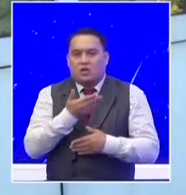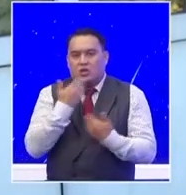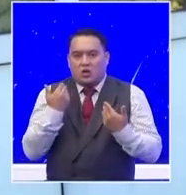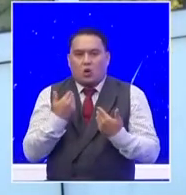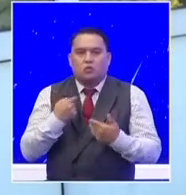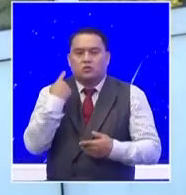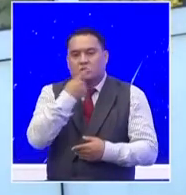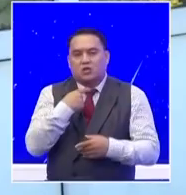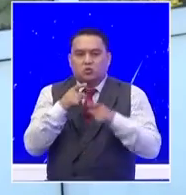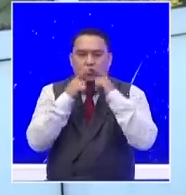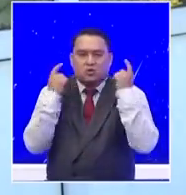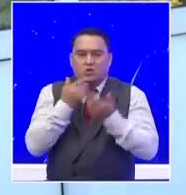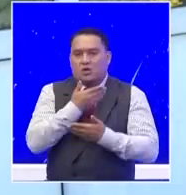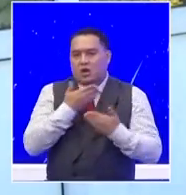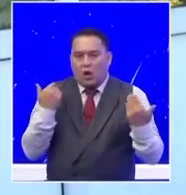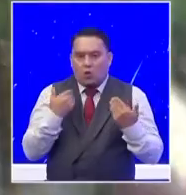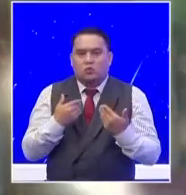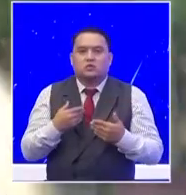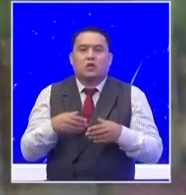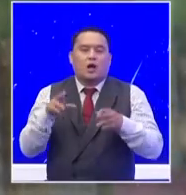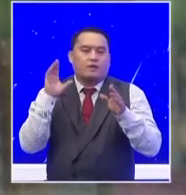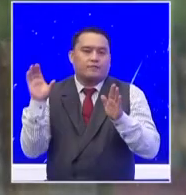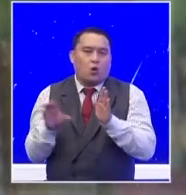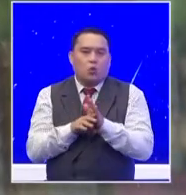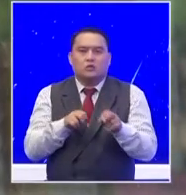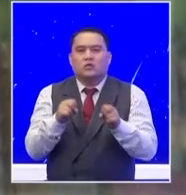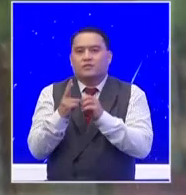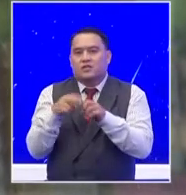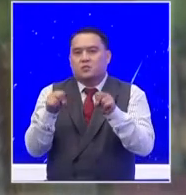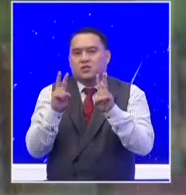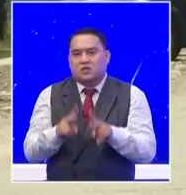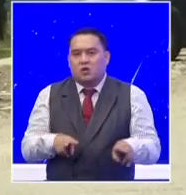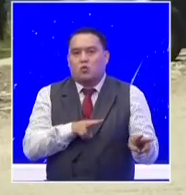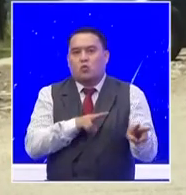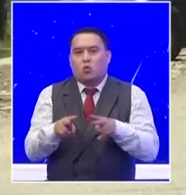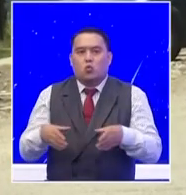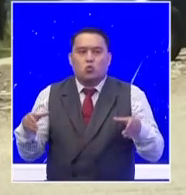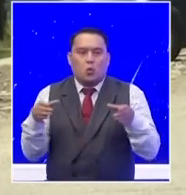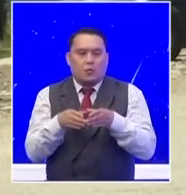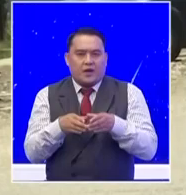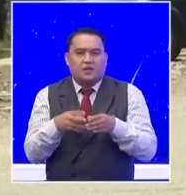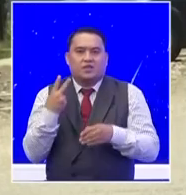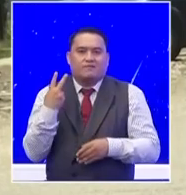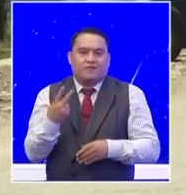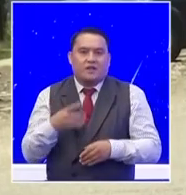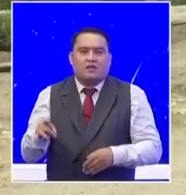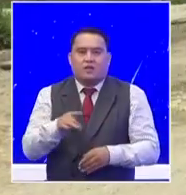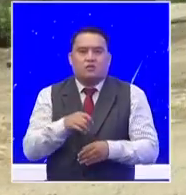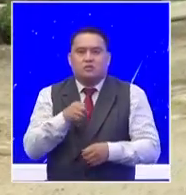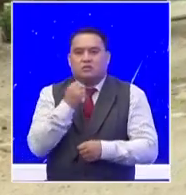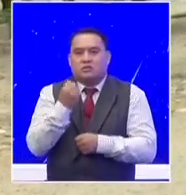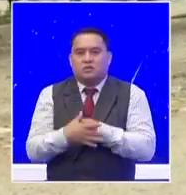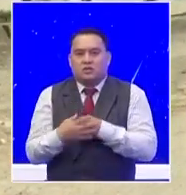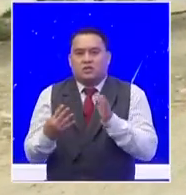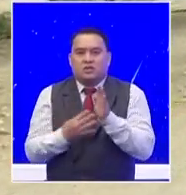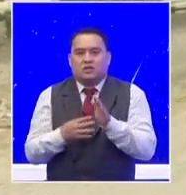средств индивидуальной защиты. За соблюдением карантина следили 12 специальных мониторинговых групп. 2 из них в районном центре и